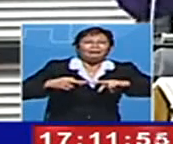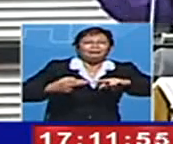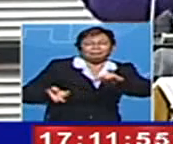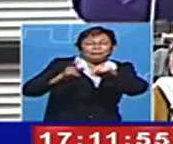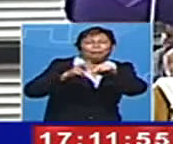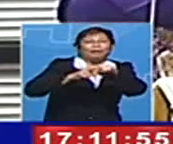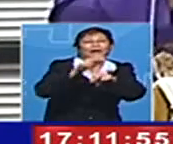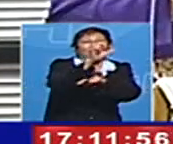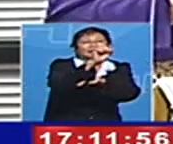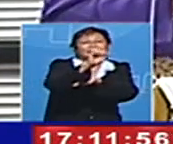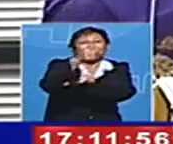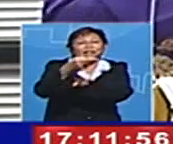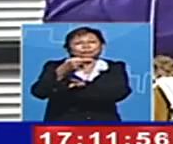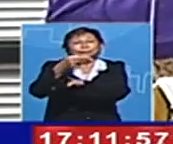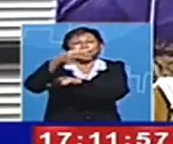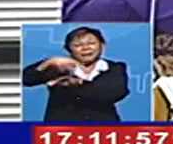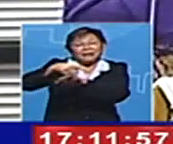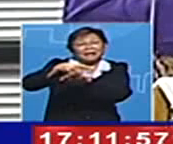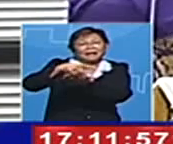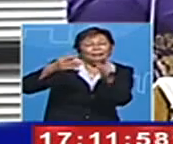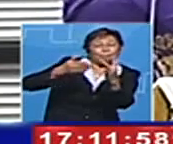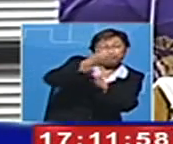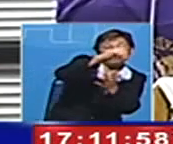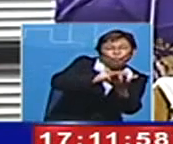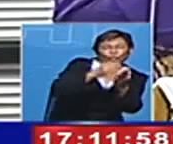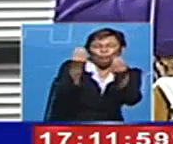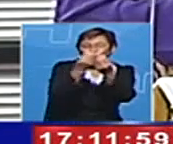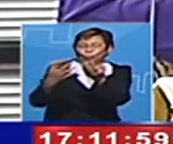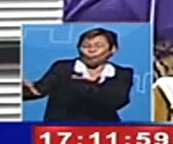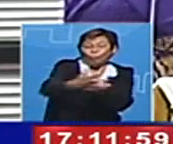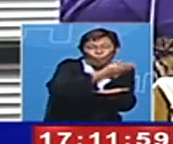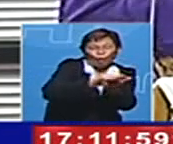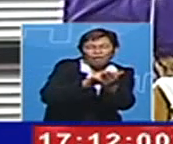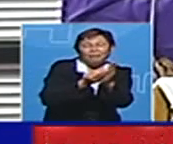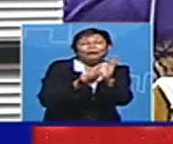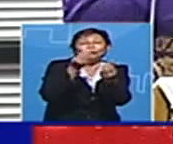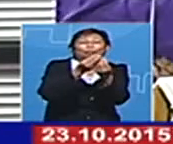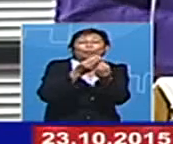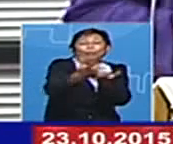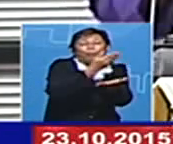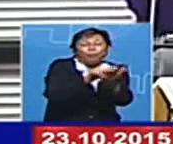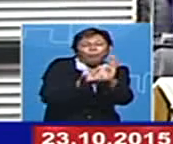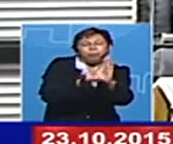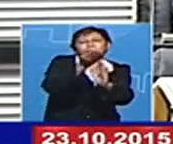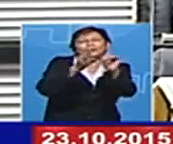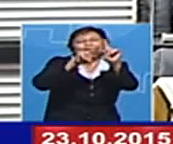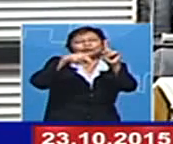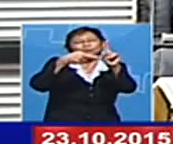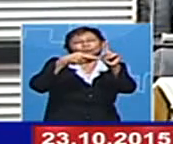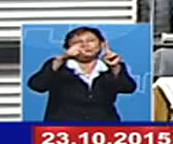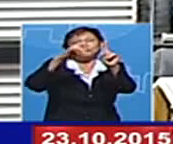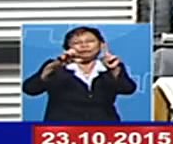KAD sshp menjadikan jumlah pendapatannya meningkat daripada